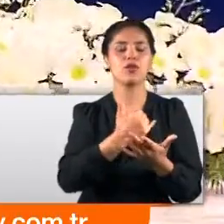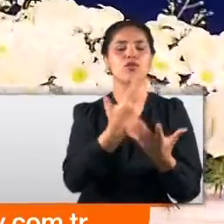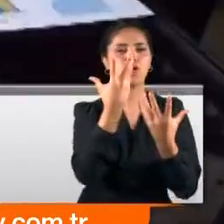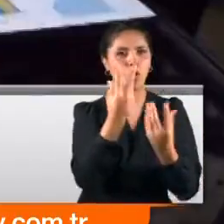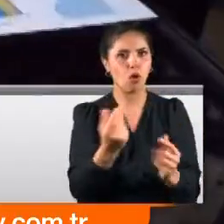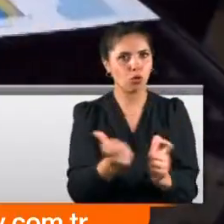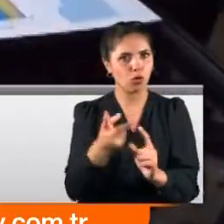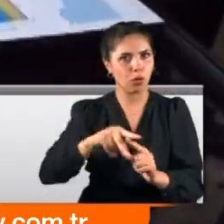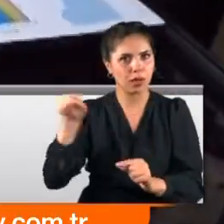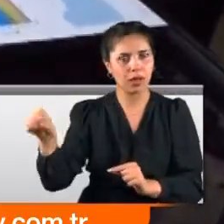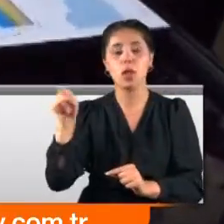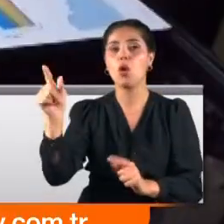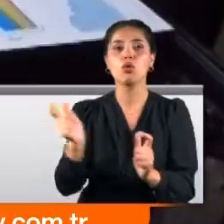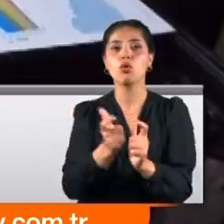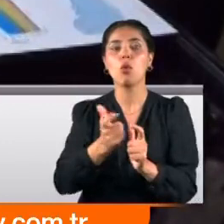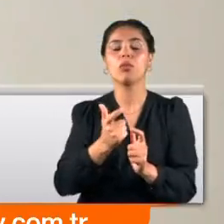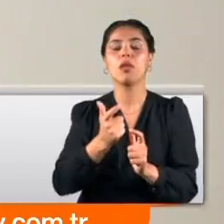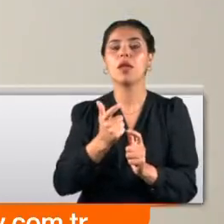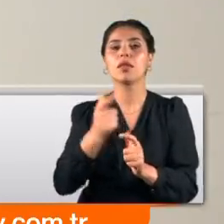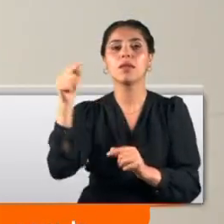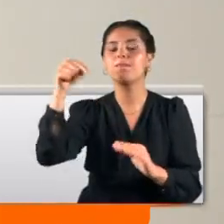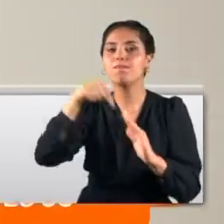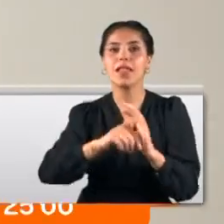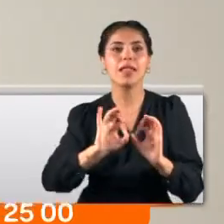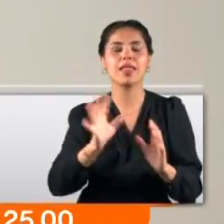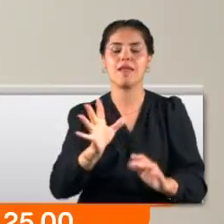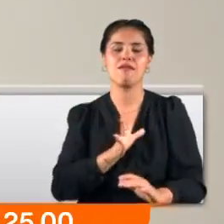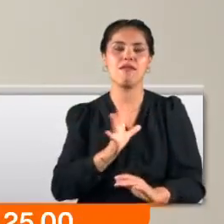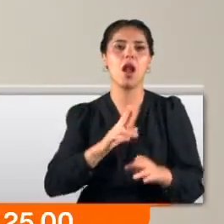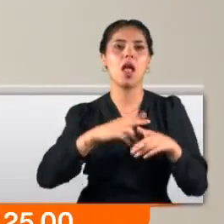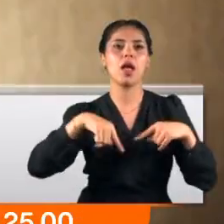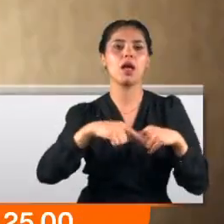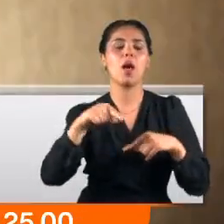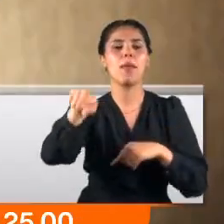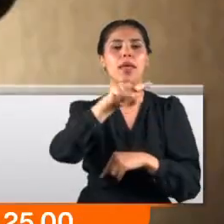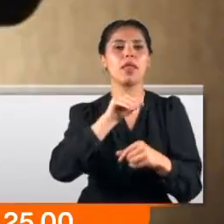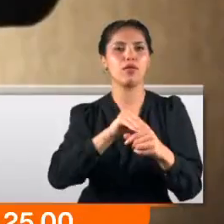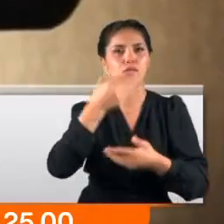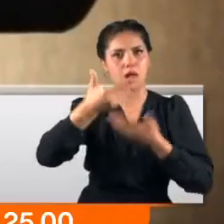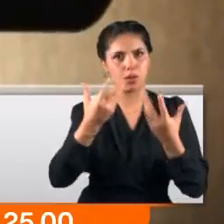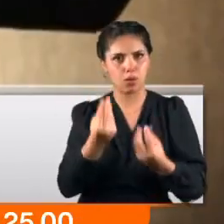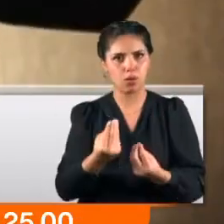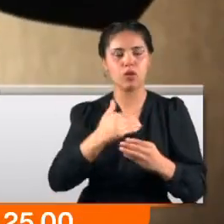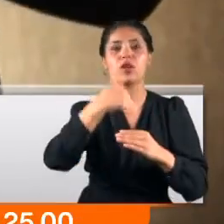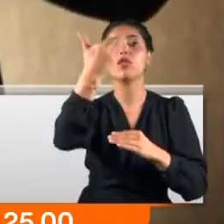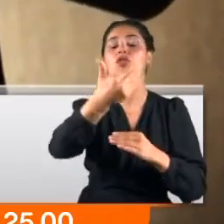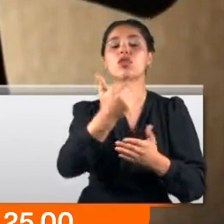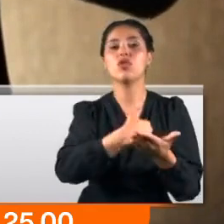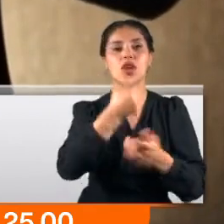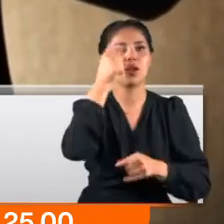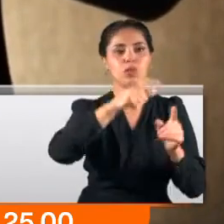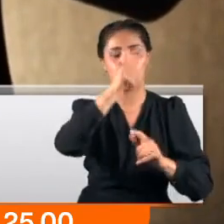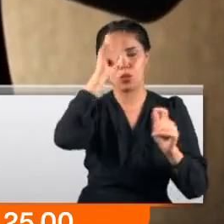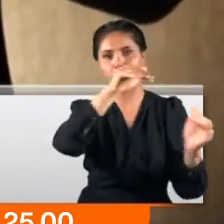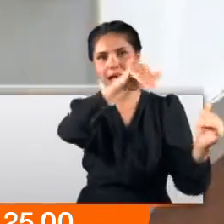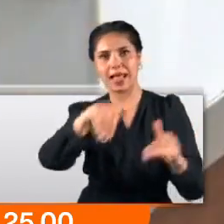katıldı. Şimşek o toplantıdan çıkan mesajları kabineyle paylaşacak. Dış yatırımcıyı Türkiye'ye çekme adımlarının ilk